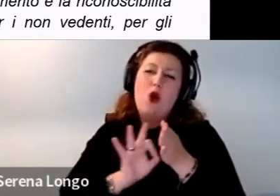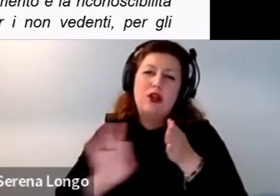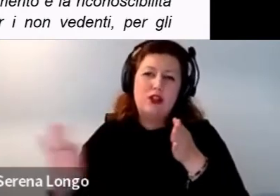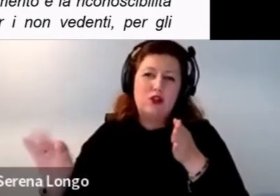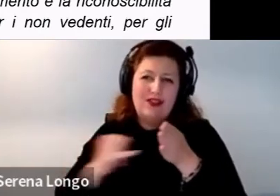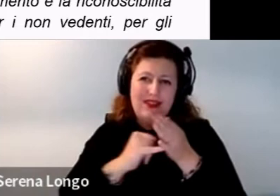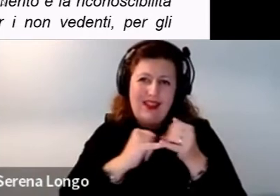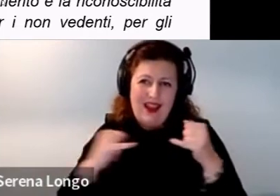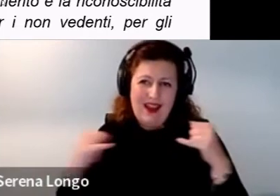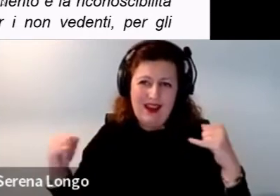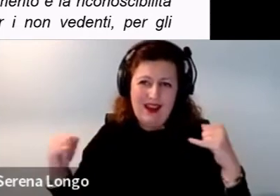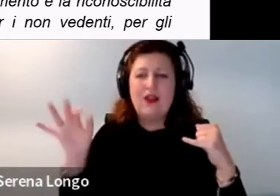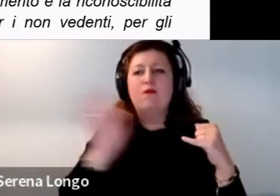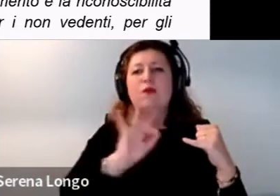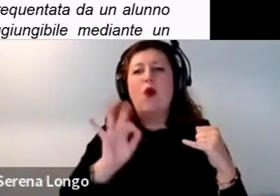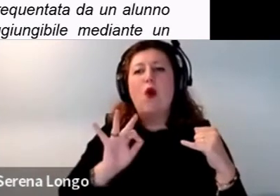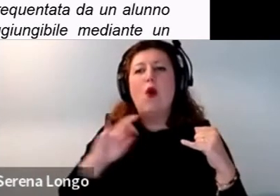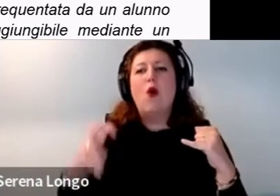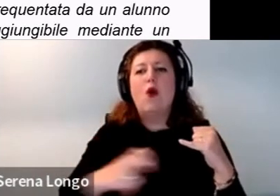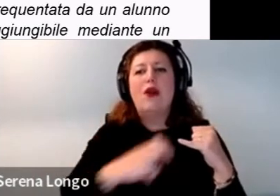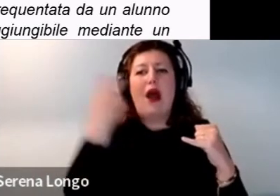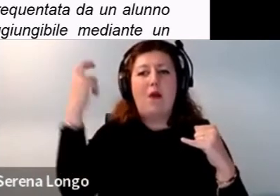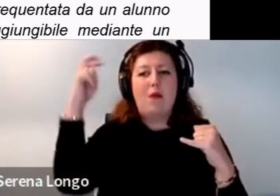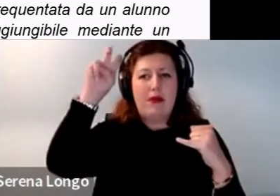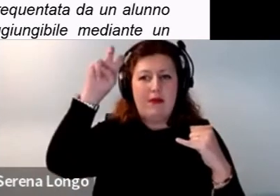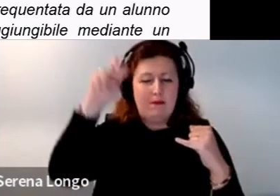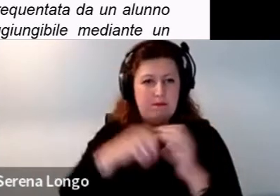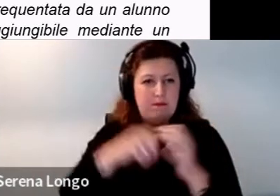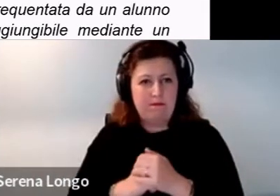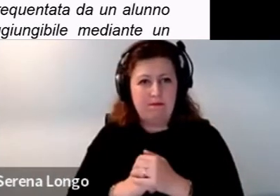raccordato con rampe.